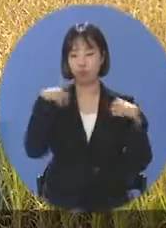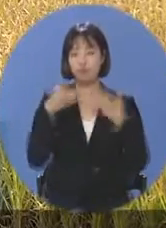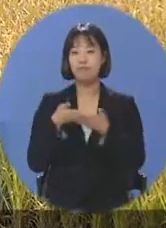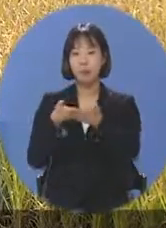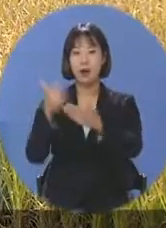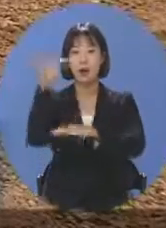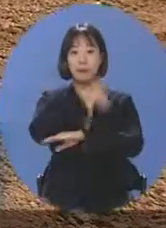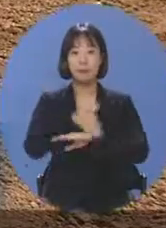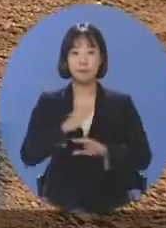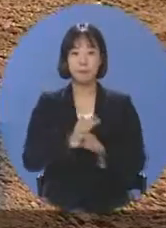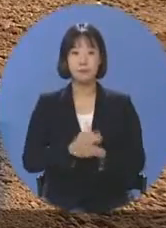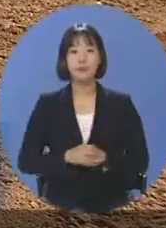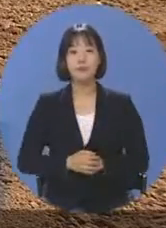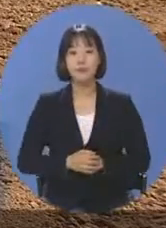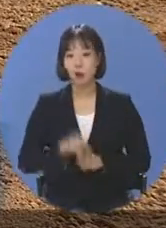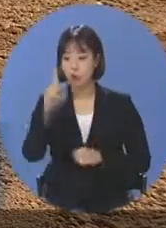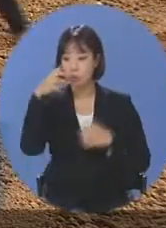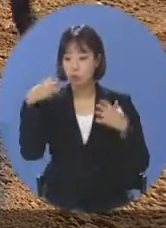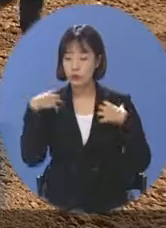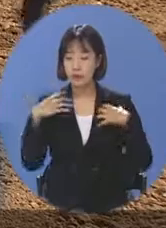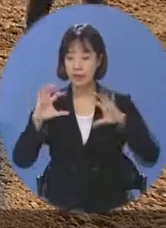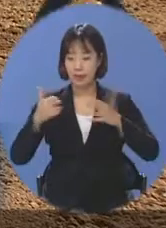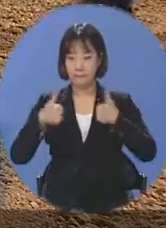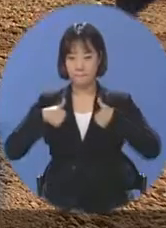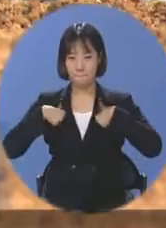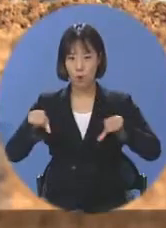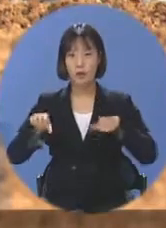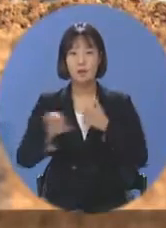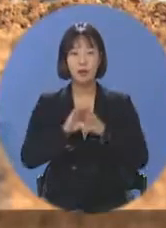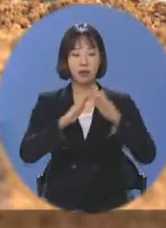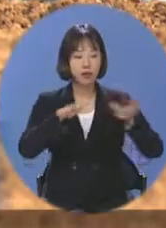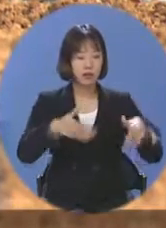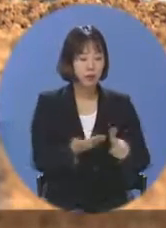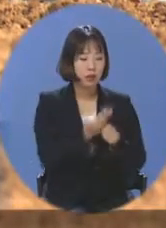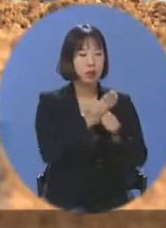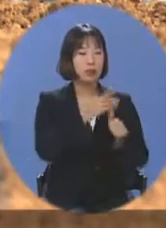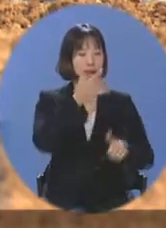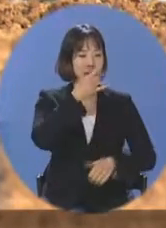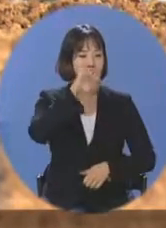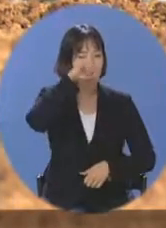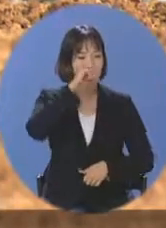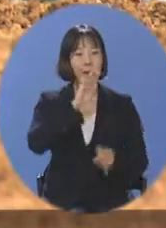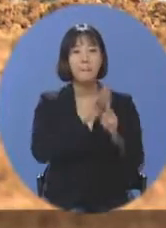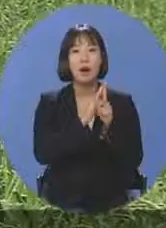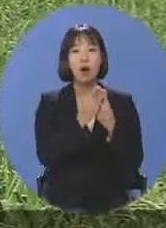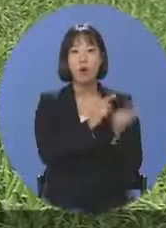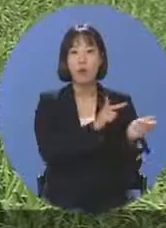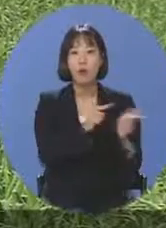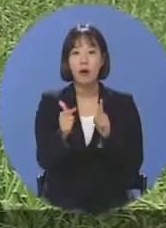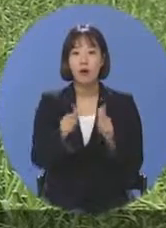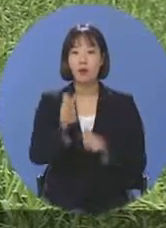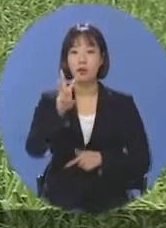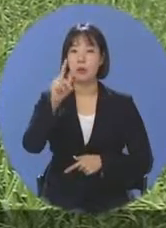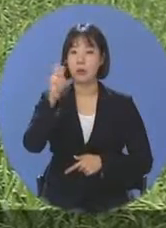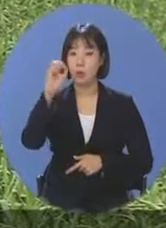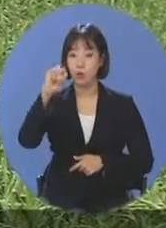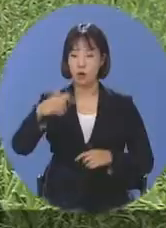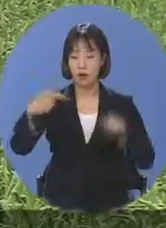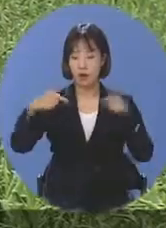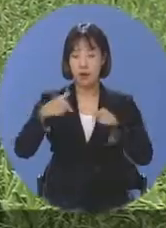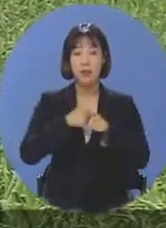방침이라고 밝혔습니다. 정부의 개도국 지위 포기로 전남의 주요 작물인 쌀과 양파, 마늘 등은 WTO 협상